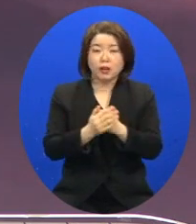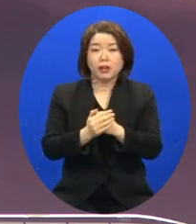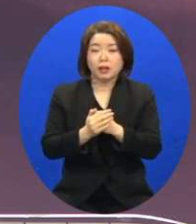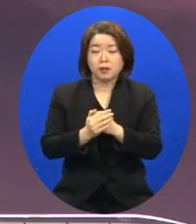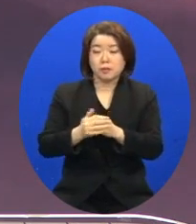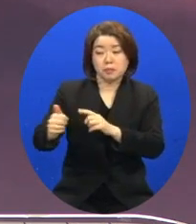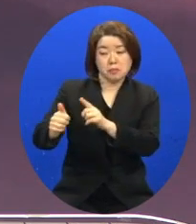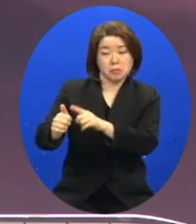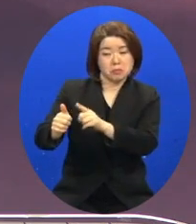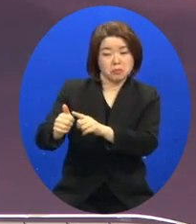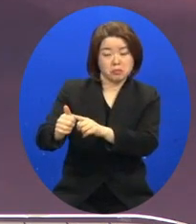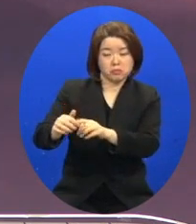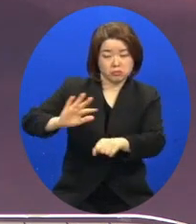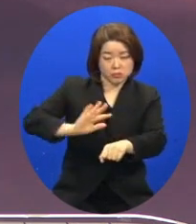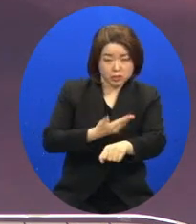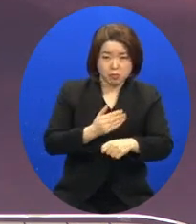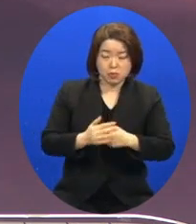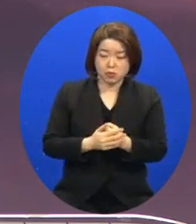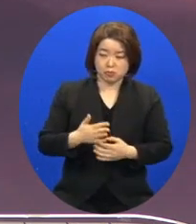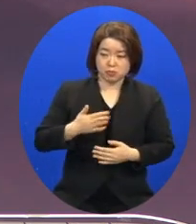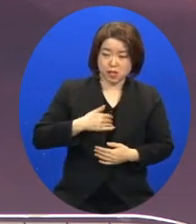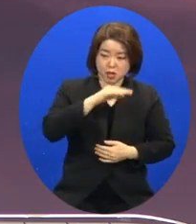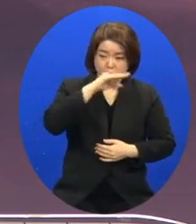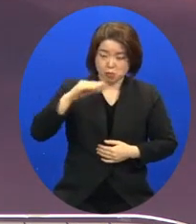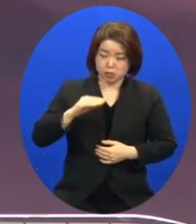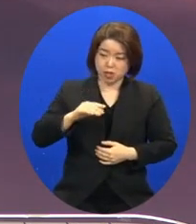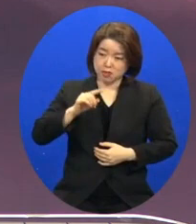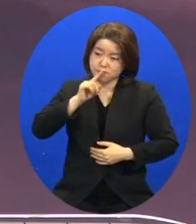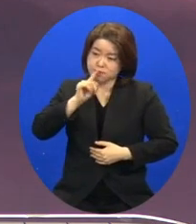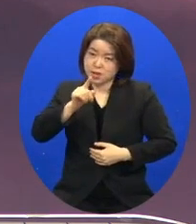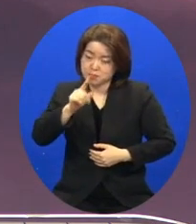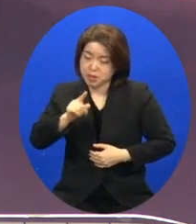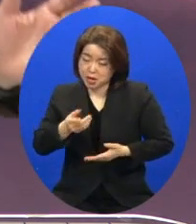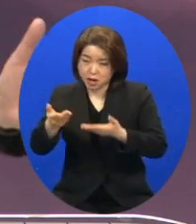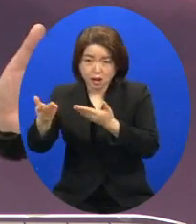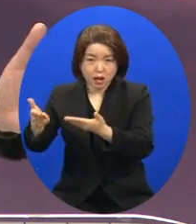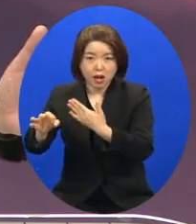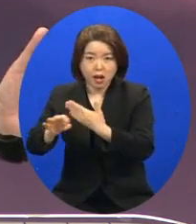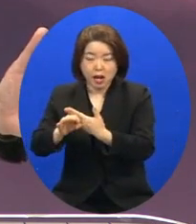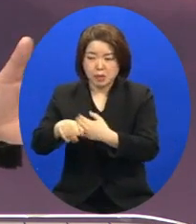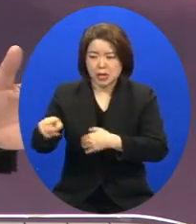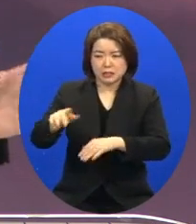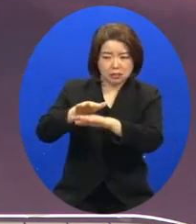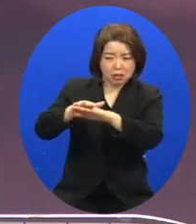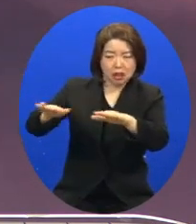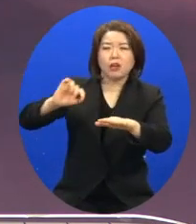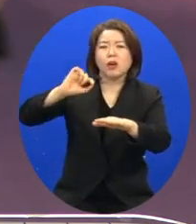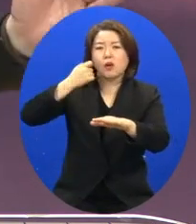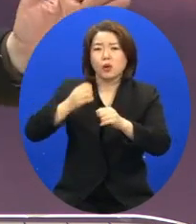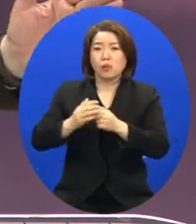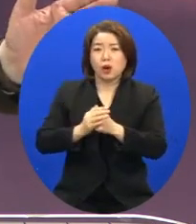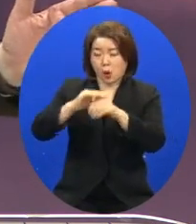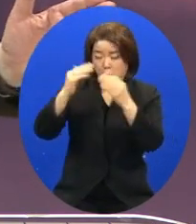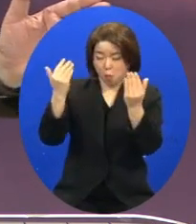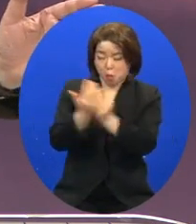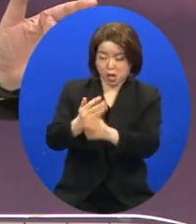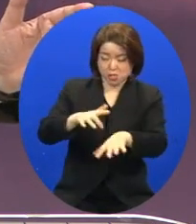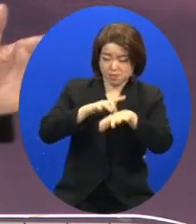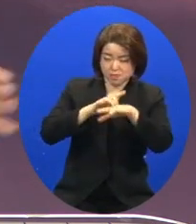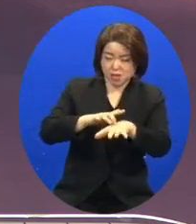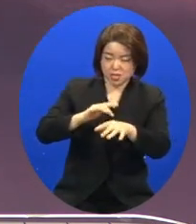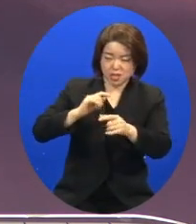상대방이 잘못한 거 내가 옳다는 주장을 하려고 하면 해결 안 돼요. 그러면 완전히 마귀에게